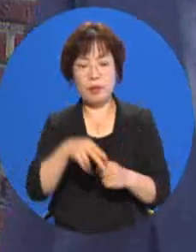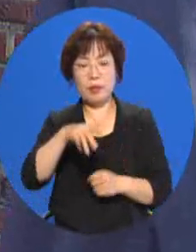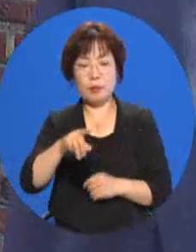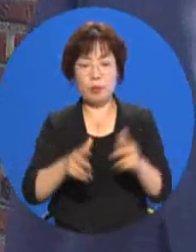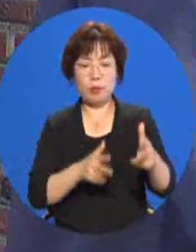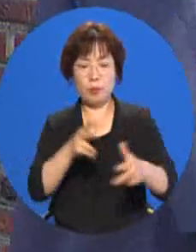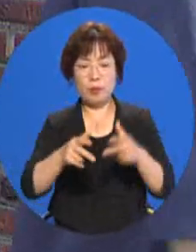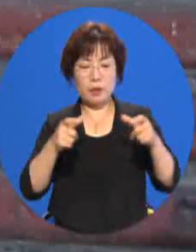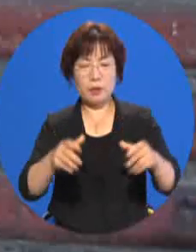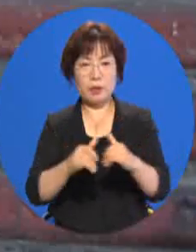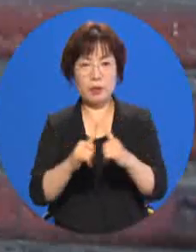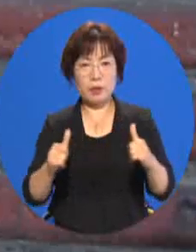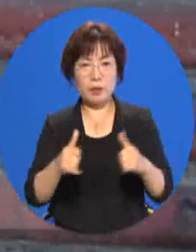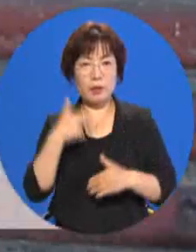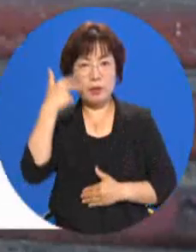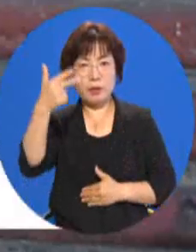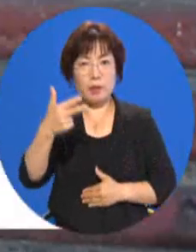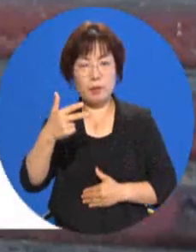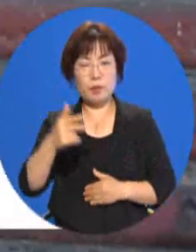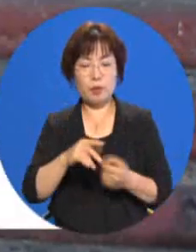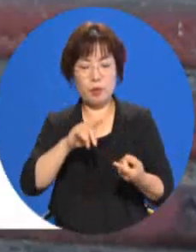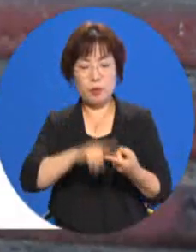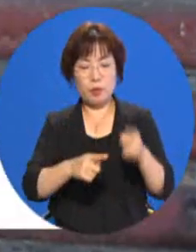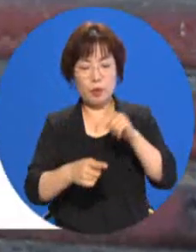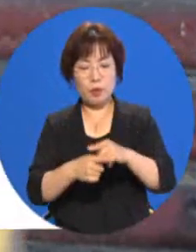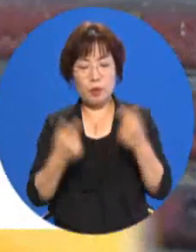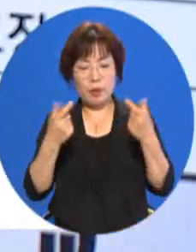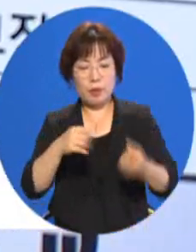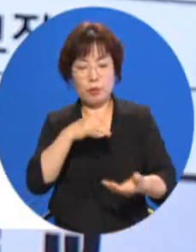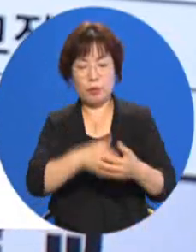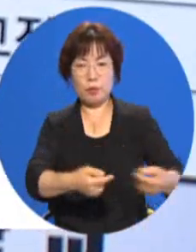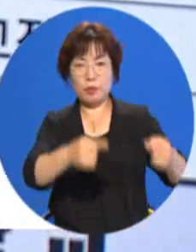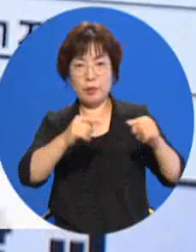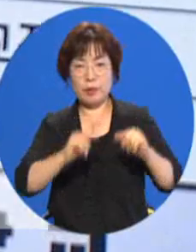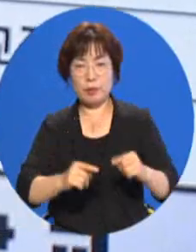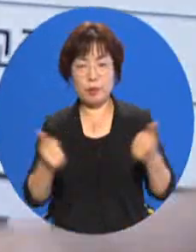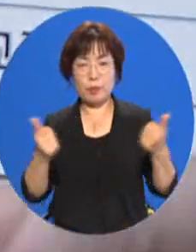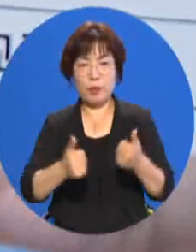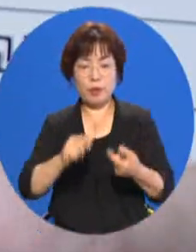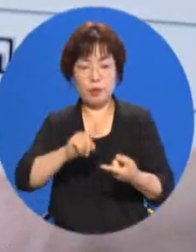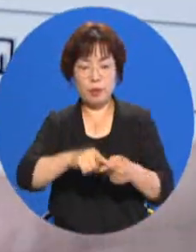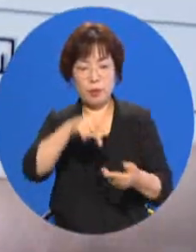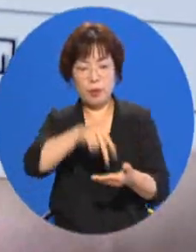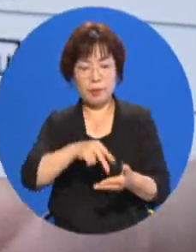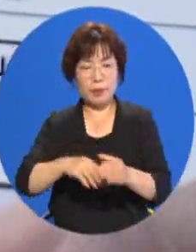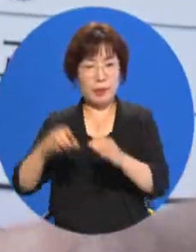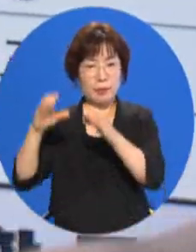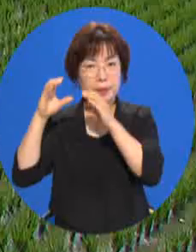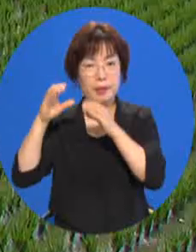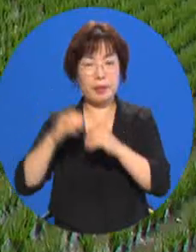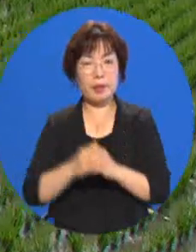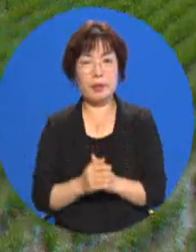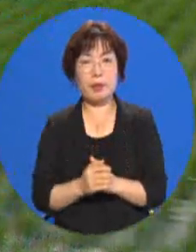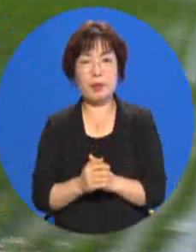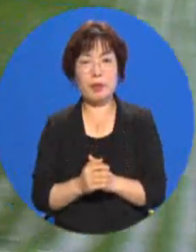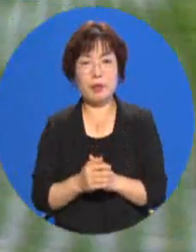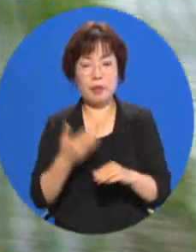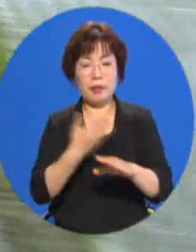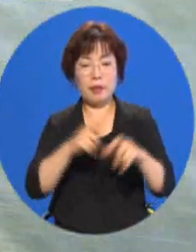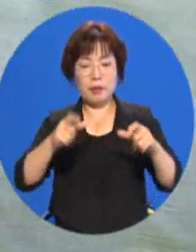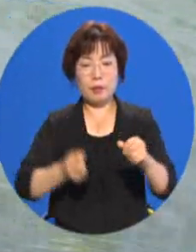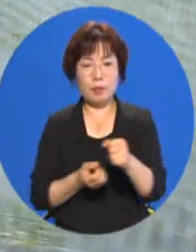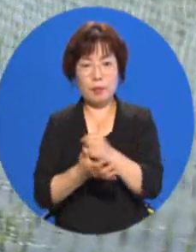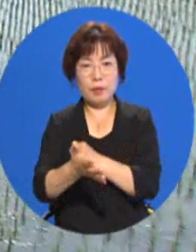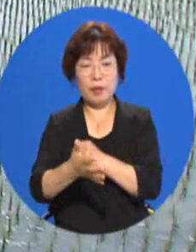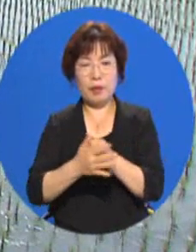세풍산단 인근 주민들은 다음 주 찬반 양측 동수가 참석하는 회의를 열어 서로의 입장을 듣기로 했습니다. 타지역까지